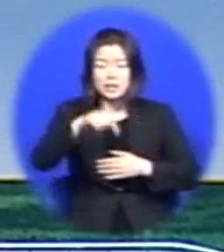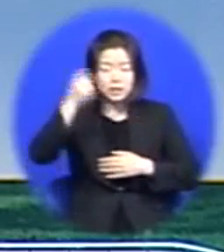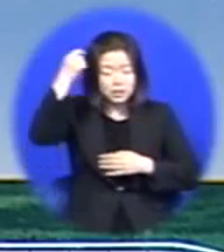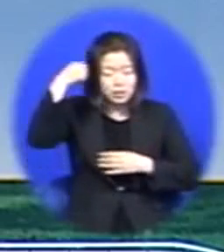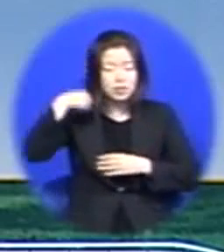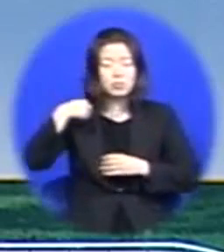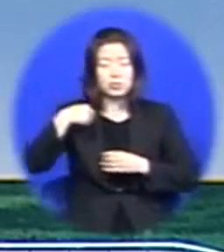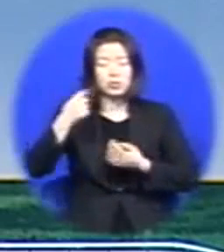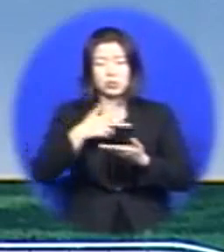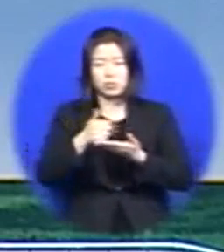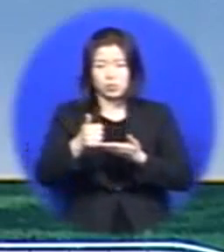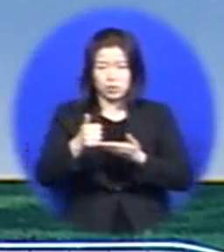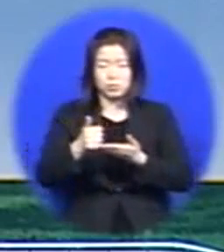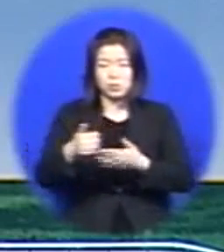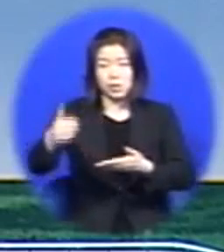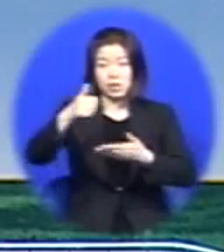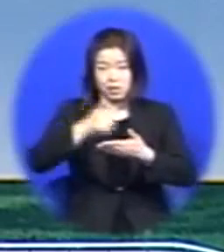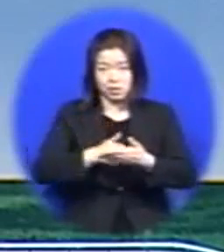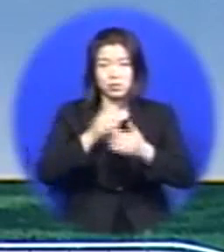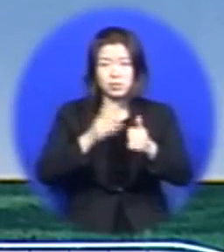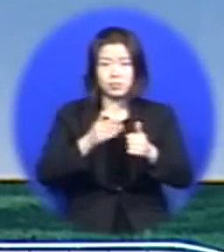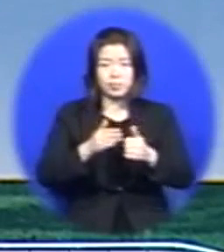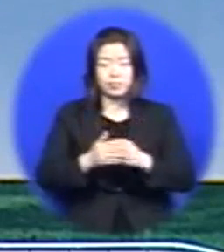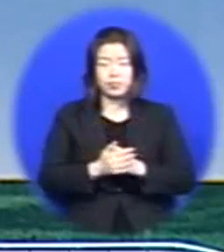느낌으로 주님을 영접하세요.